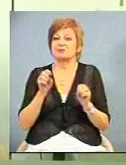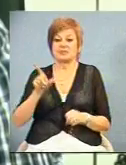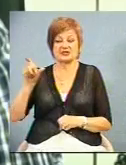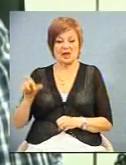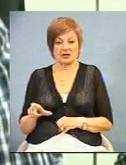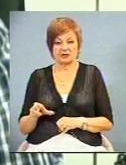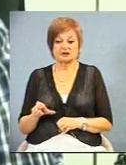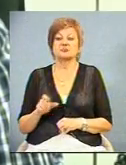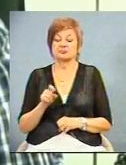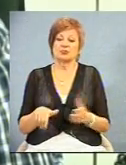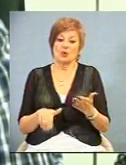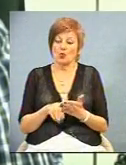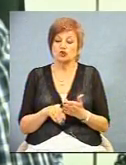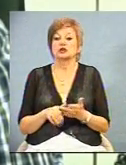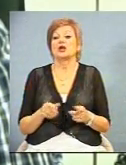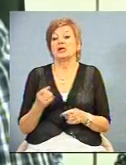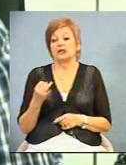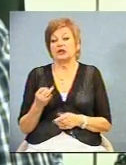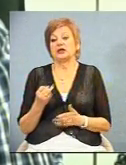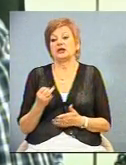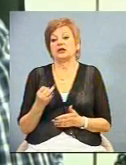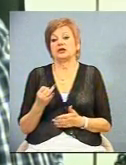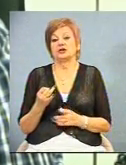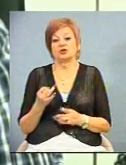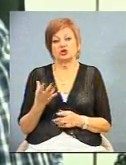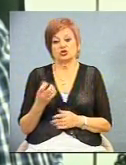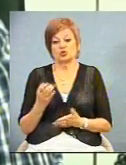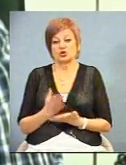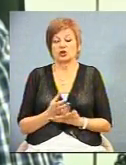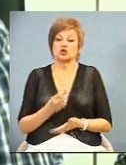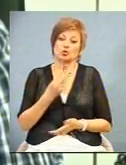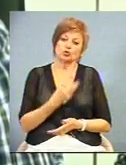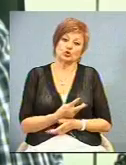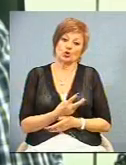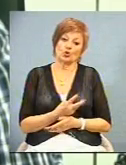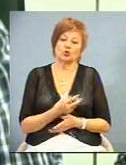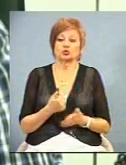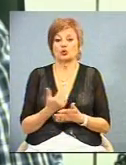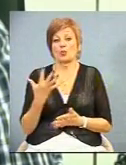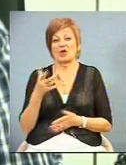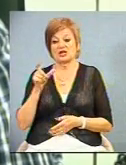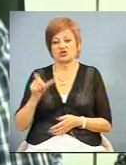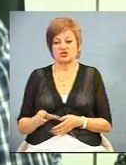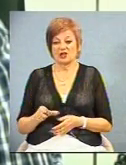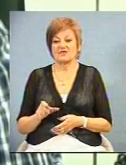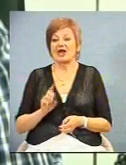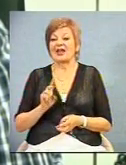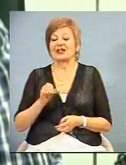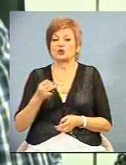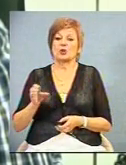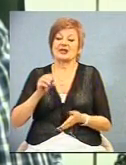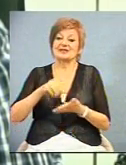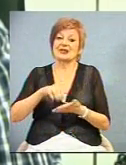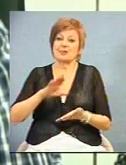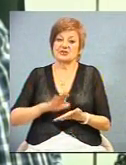который может. Есть вариант, это от 3, ну, максимум до 5 человек, которые